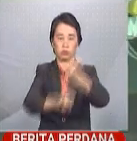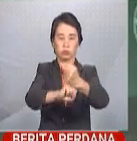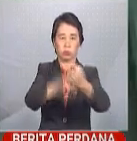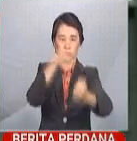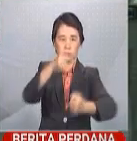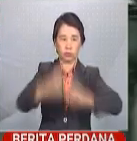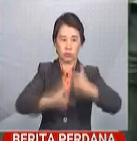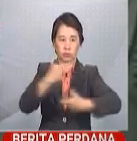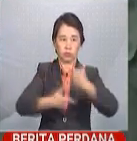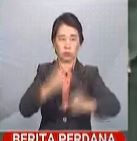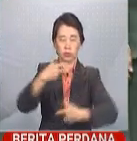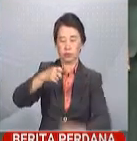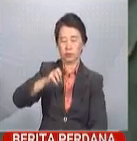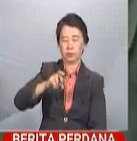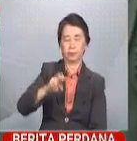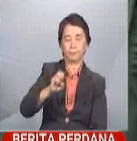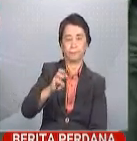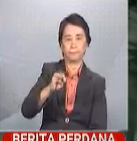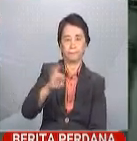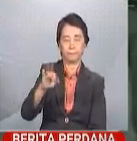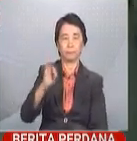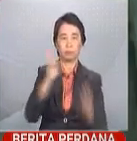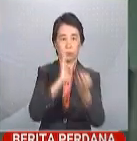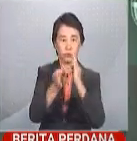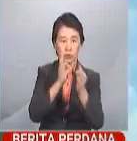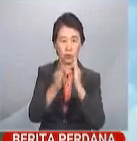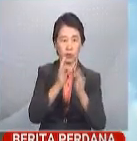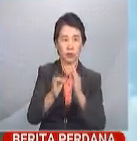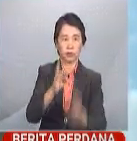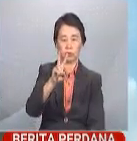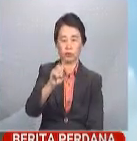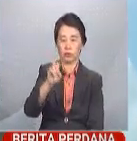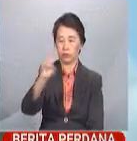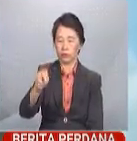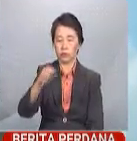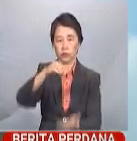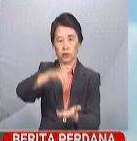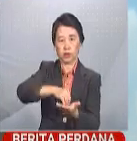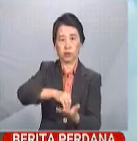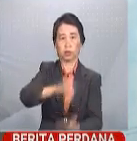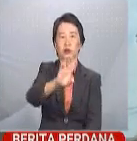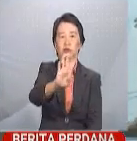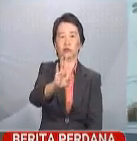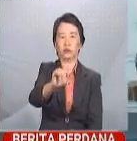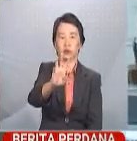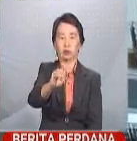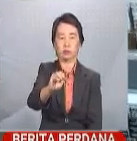bagi Liga Premier Futsal Malaysia MPFL 2020 di Wisma FAM.